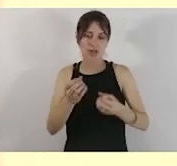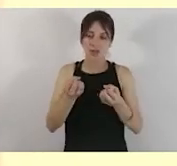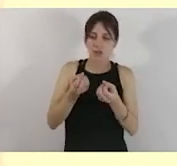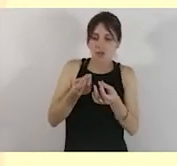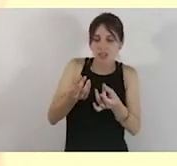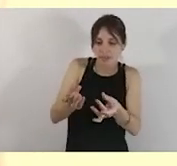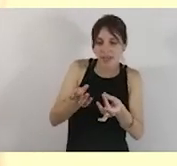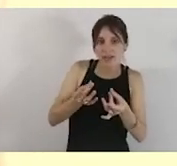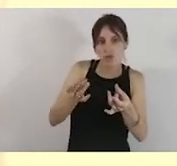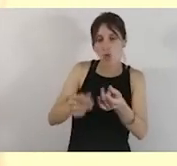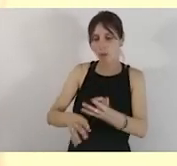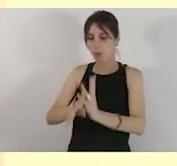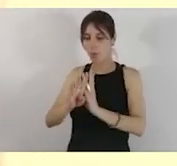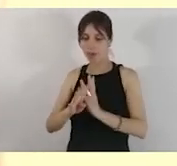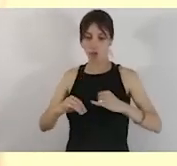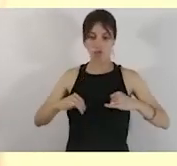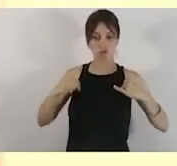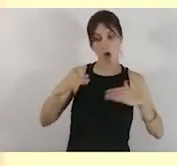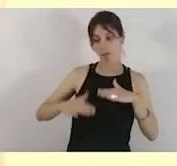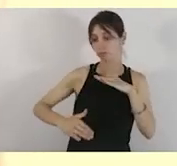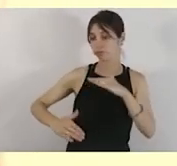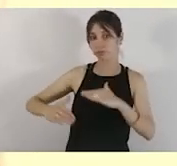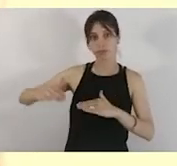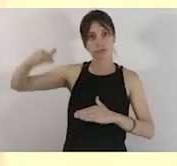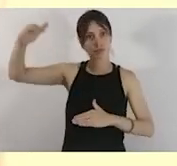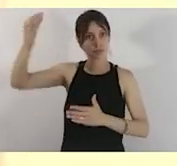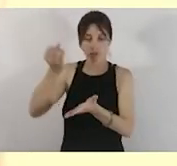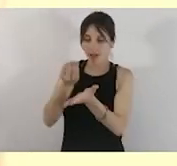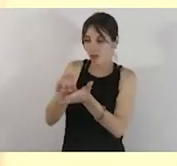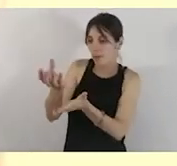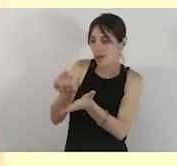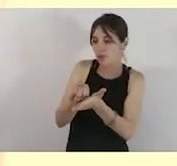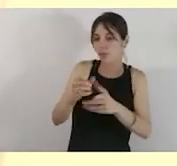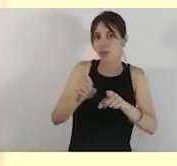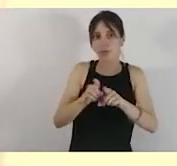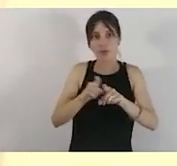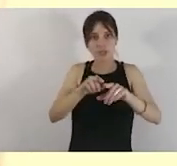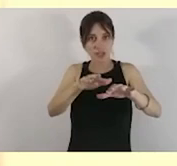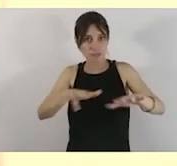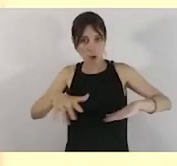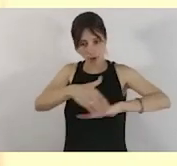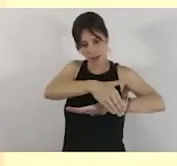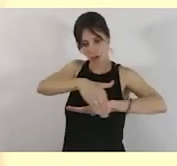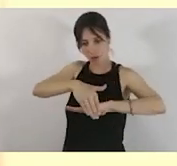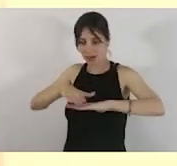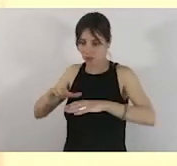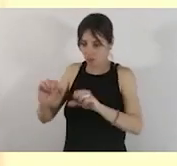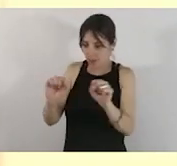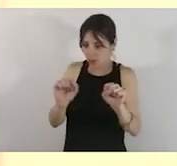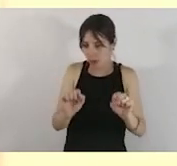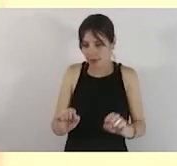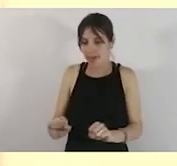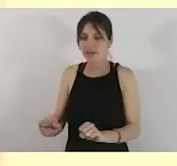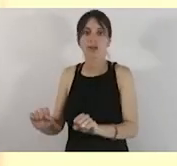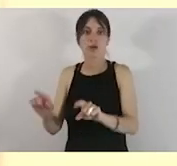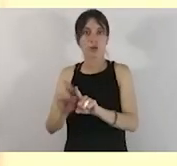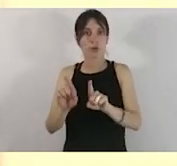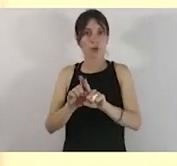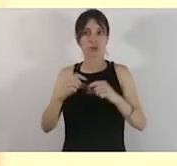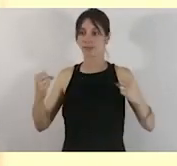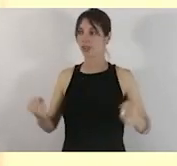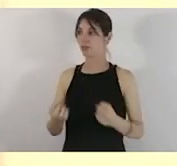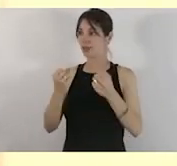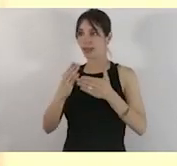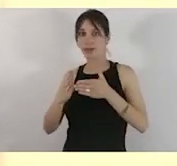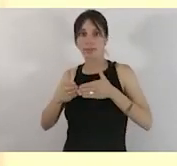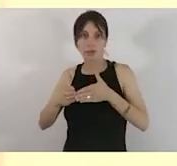des publics jeunes et moins jeunes, le nettoyage du bord de mer et également le développement des activités